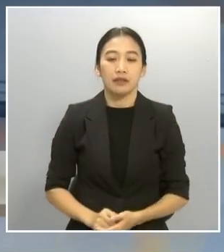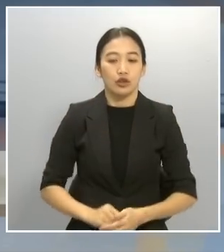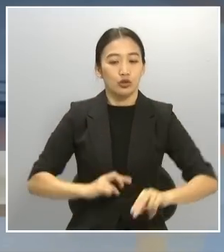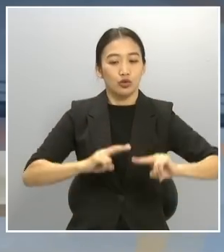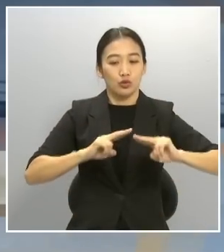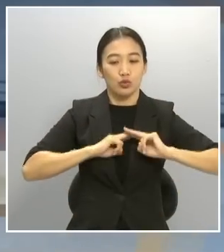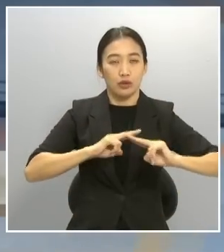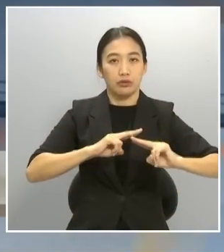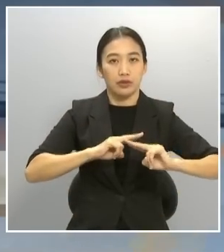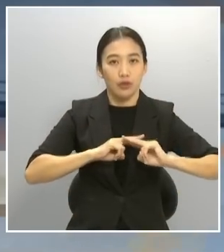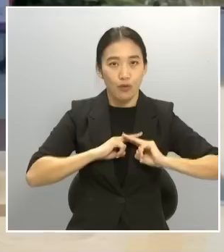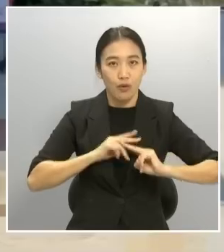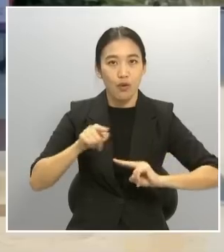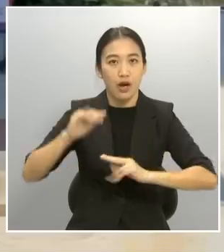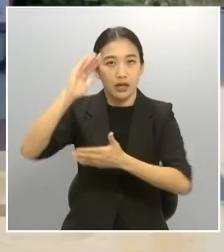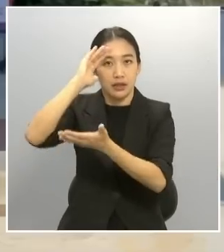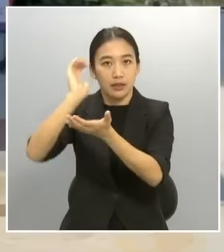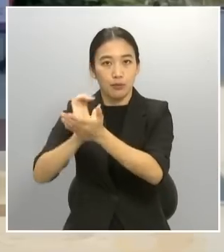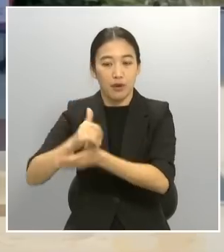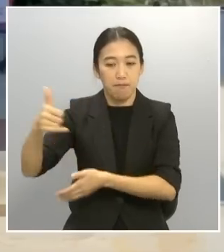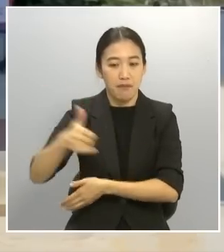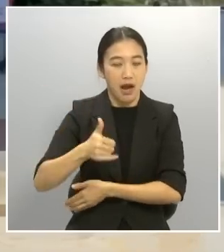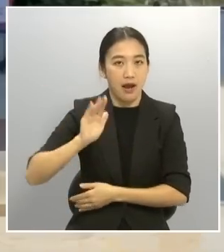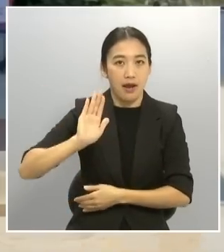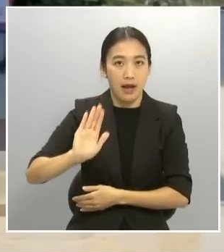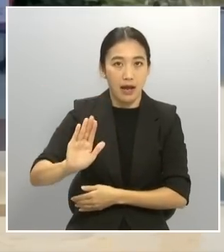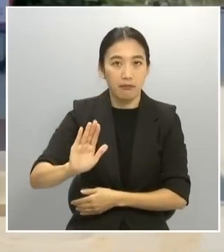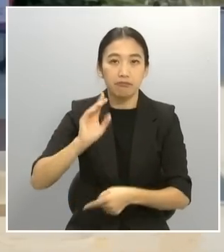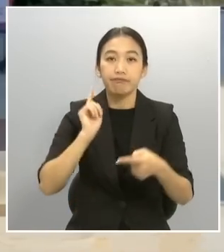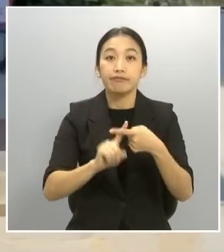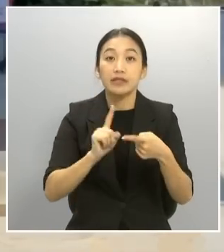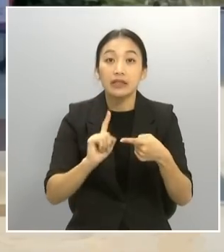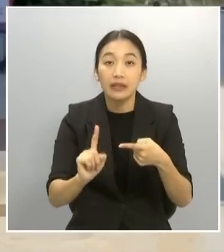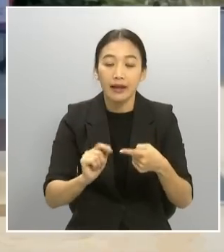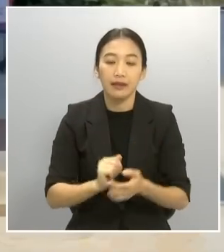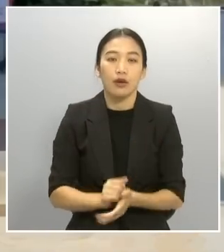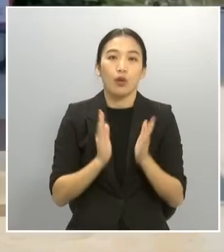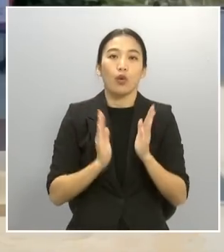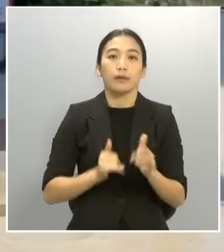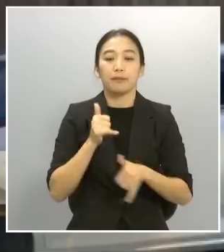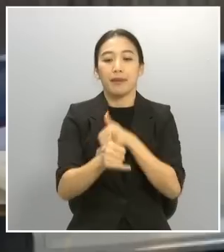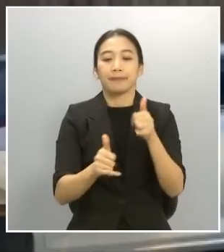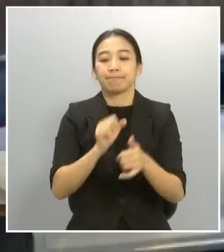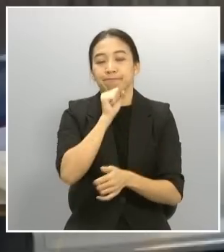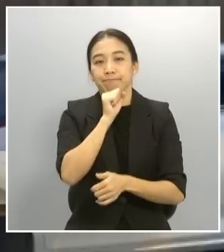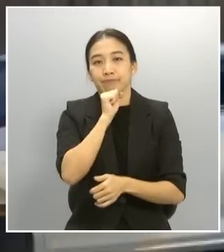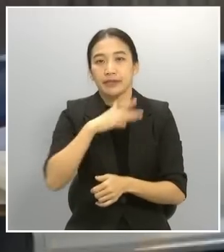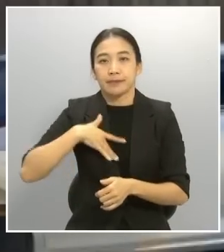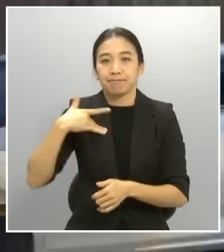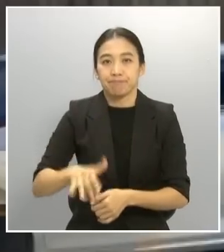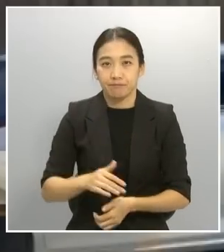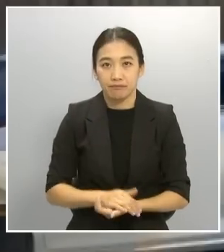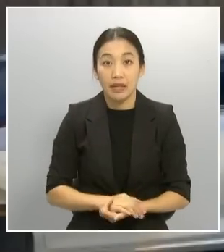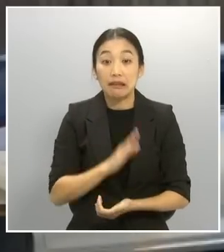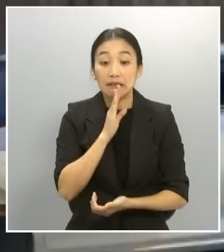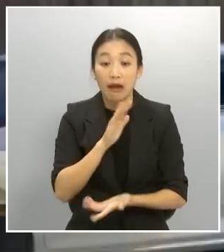ตุ1ลูกค้ารำคาญจะไม่มาใช้บริการแล้วค่ะถ้าเจ๊งมาใครรับผิดชอบคะ2ตำร